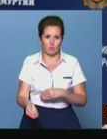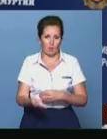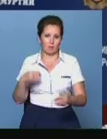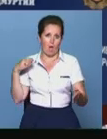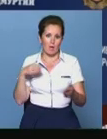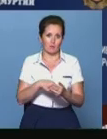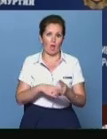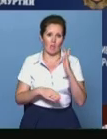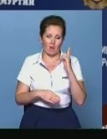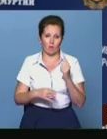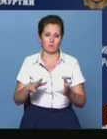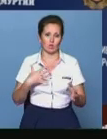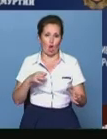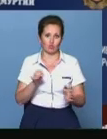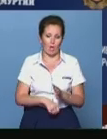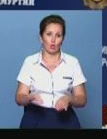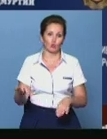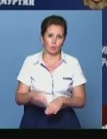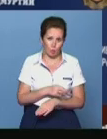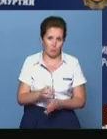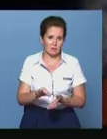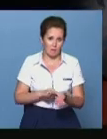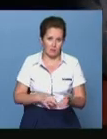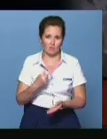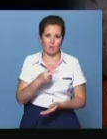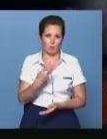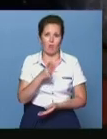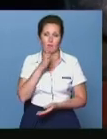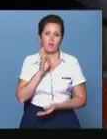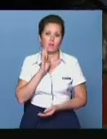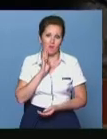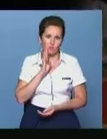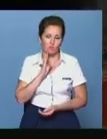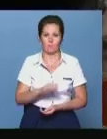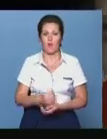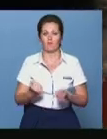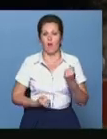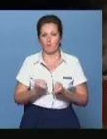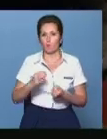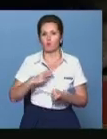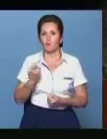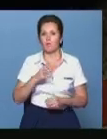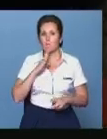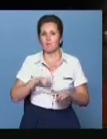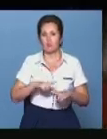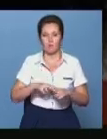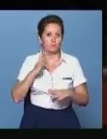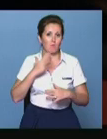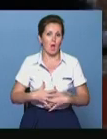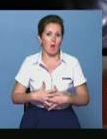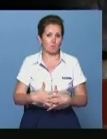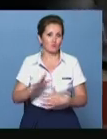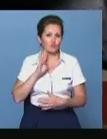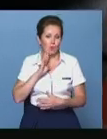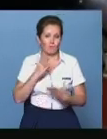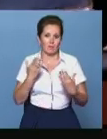На месте ДТП скончалась супруга водителя, 23-летняя девушка. В авто была еще одна пассажирка, беременная женщина. День